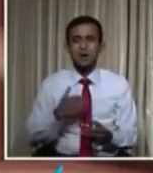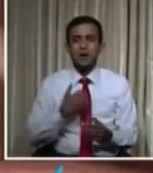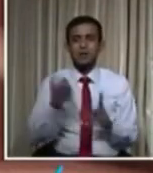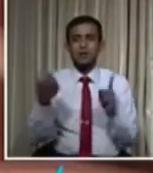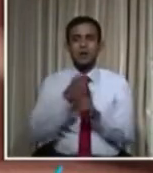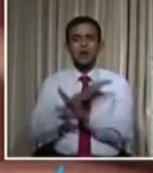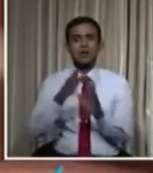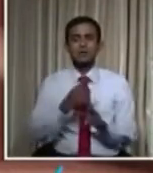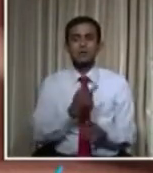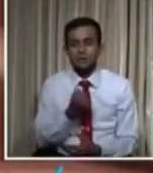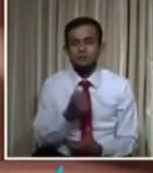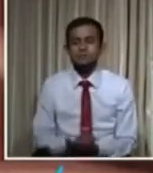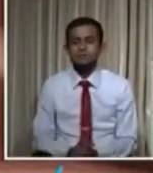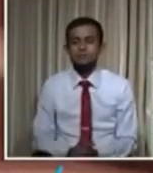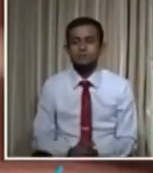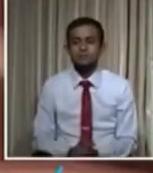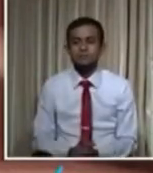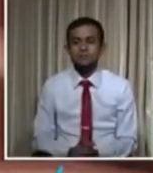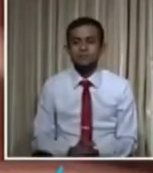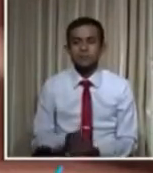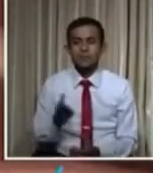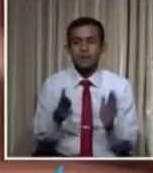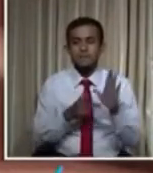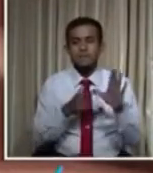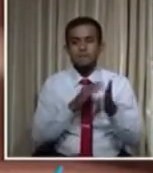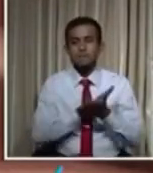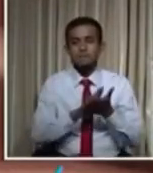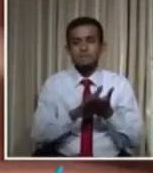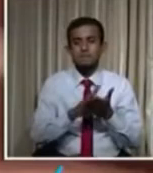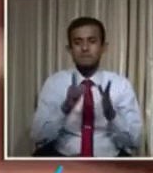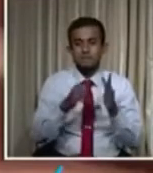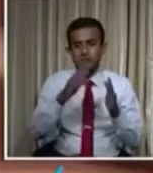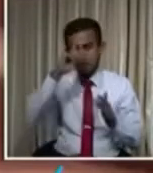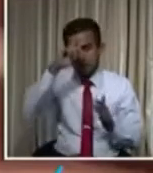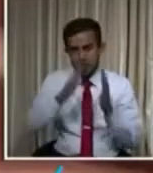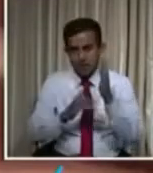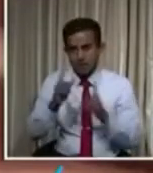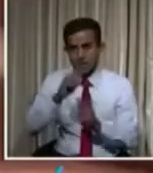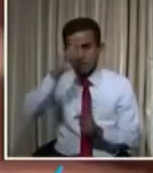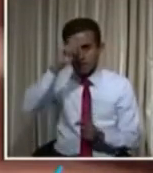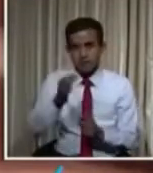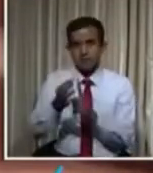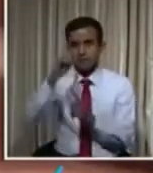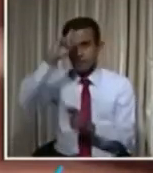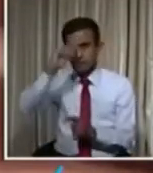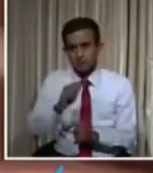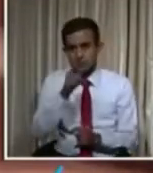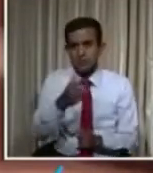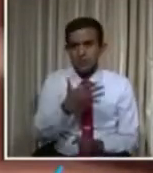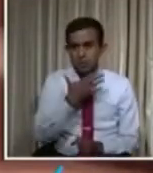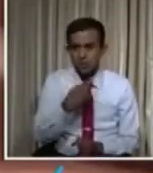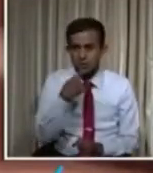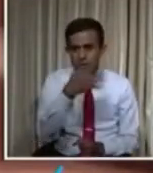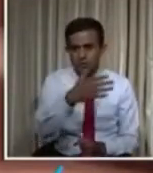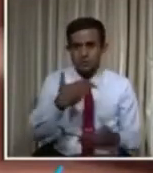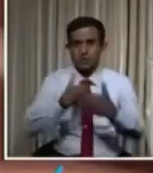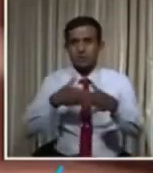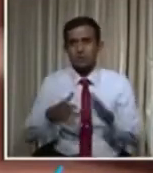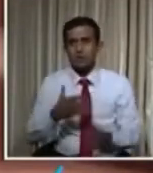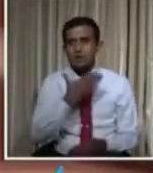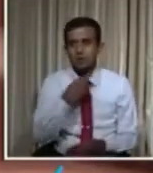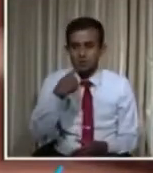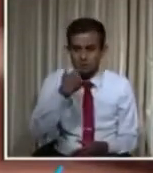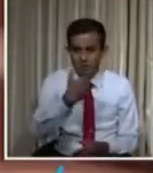ගන්න තරම ඕන තරම් තියෙනවා. මේ මහින්දානන්ද මිතුමා ජනාධිපතිතුමාට බොරු කිව්වා. කැබිනට් එකට බොරු